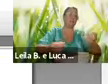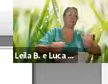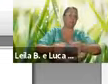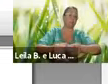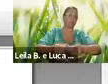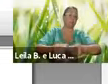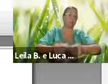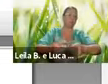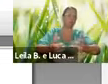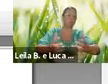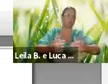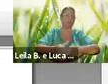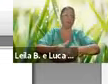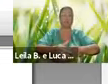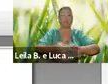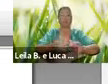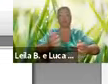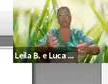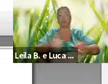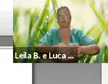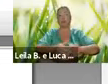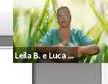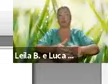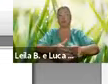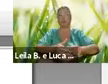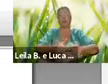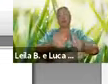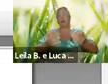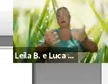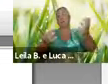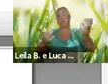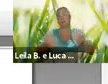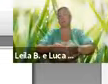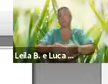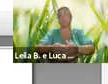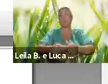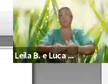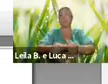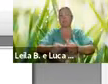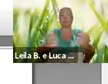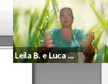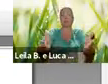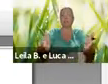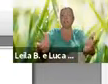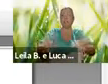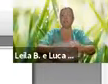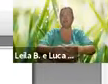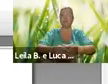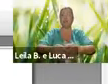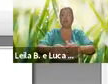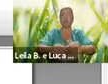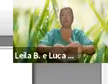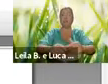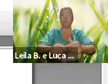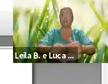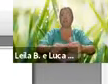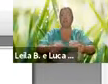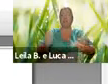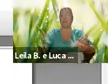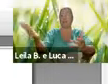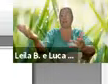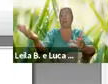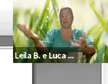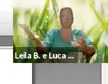a livello di un Chico Xavier, di un Divaldo Franco e di altri, per esempio, Giuseppe Palladino e altri